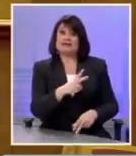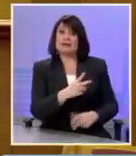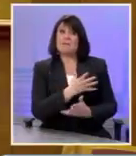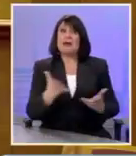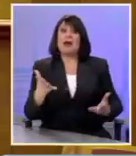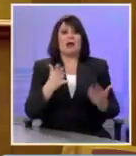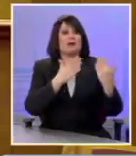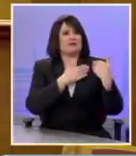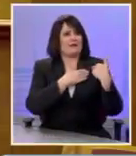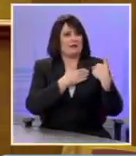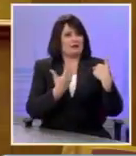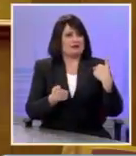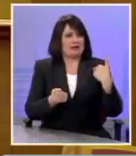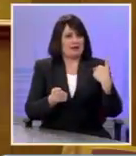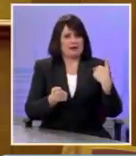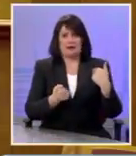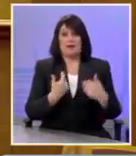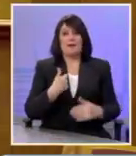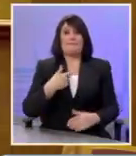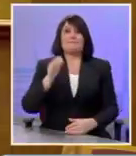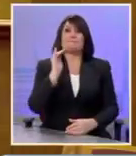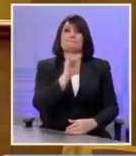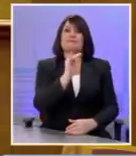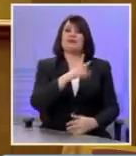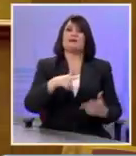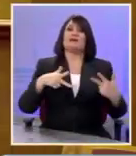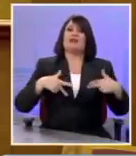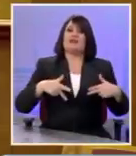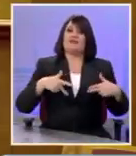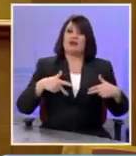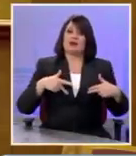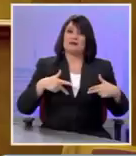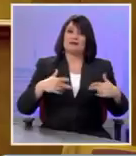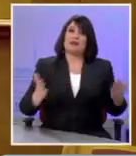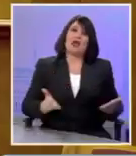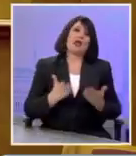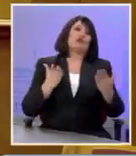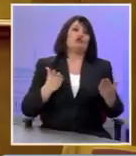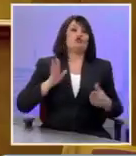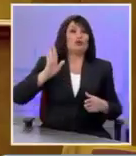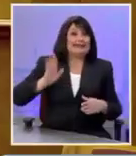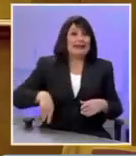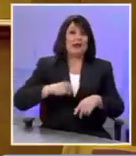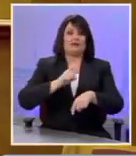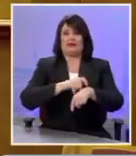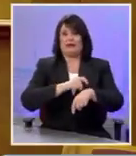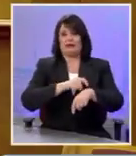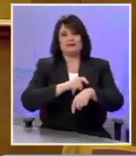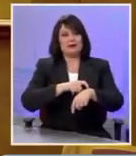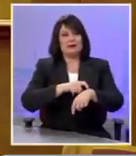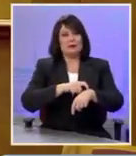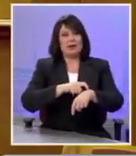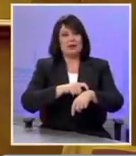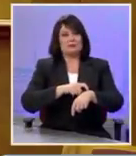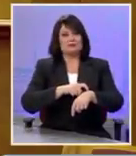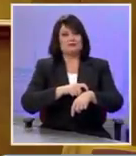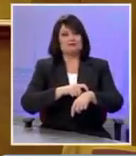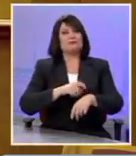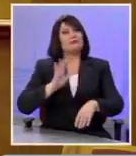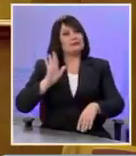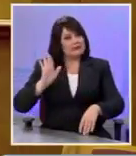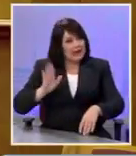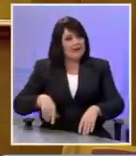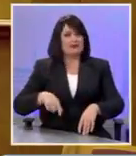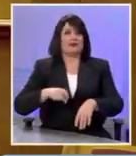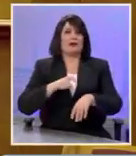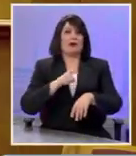τεράστιες ευθύνες. Καλούμε την κυβέρνηση, έστω και την τελευταία στιγμή, έστω και